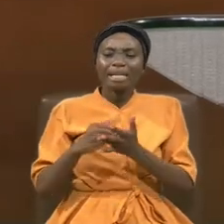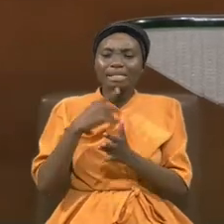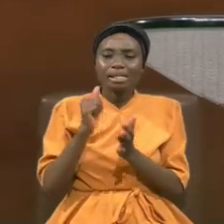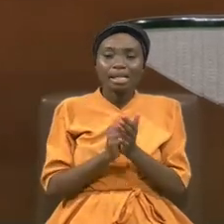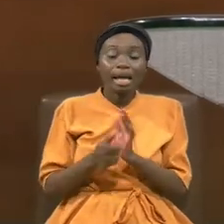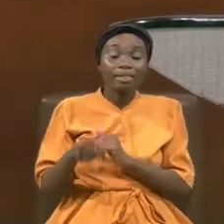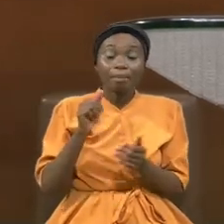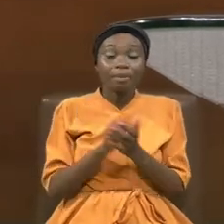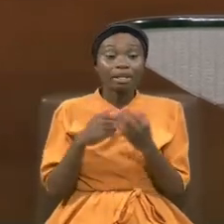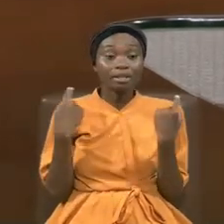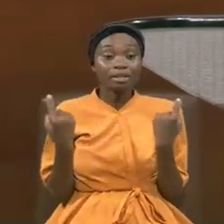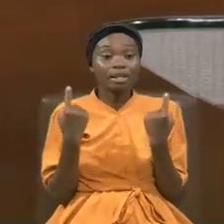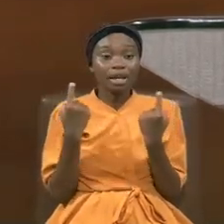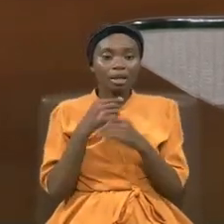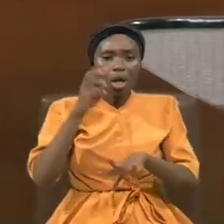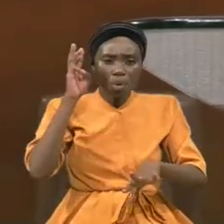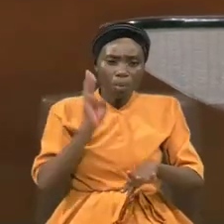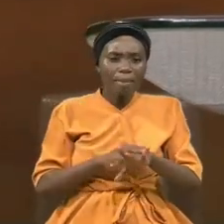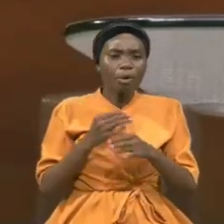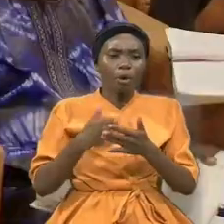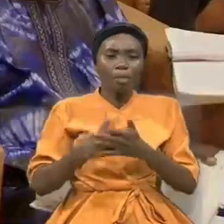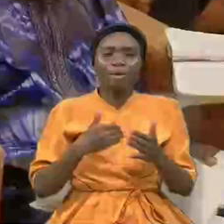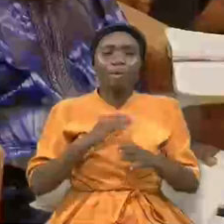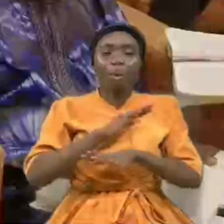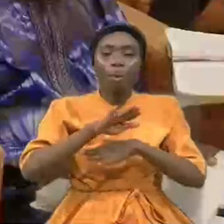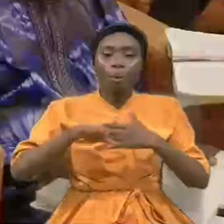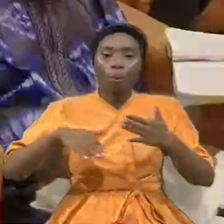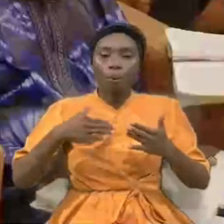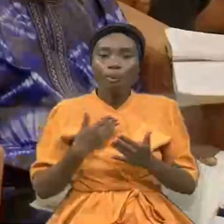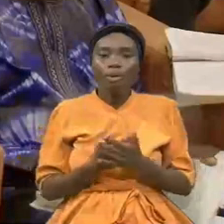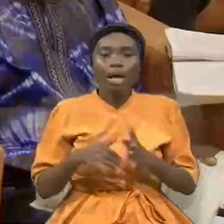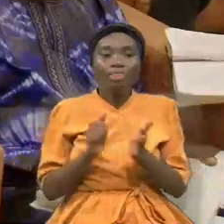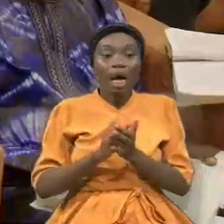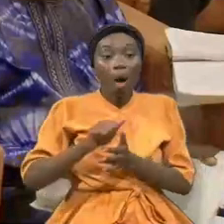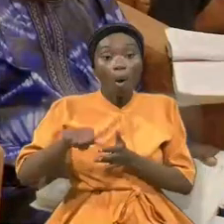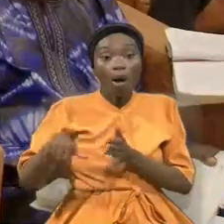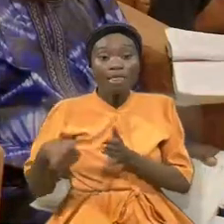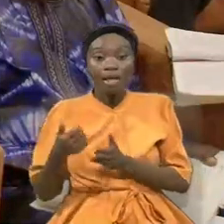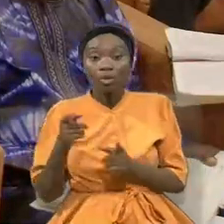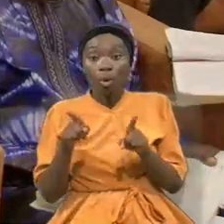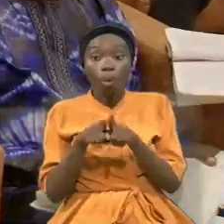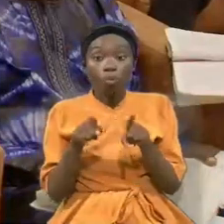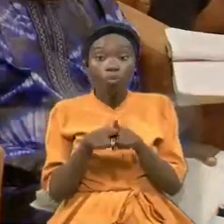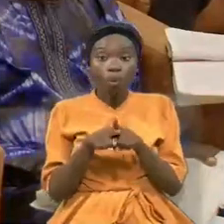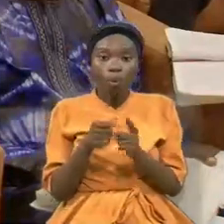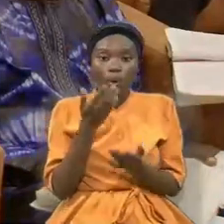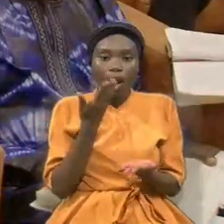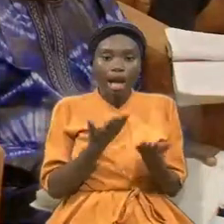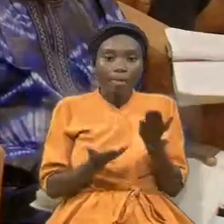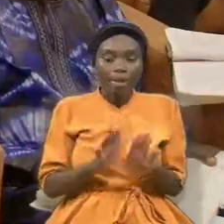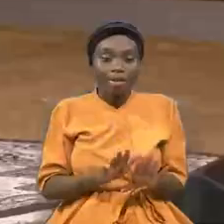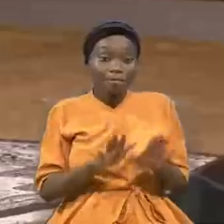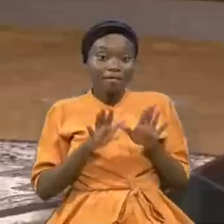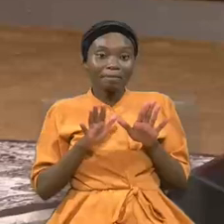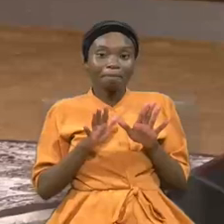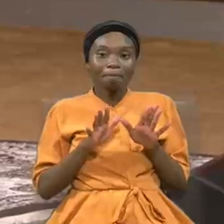que ceux qui pêchent reprend les devant tous